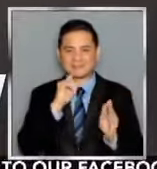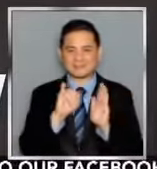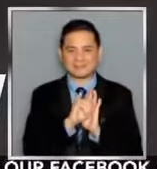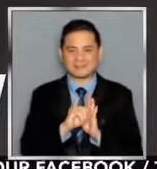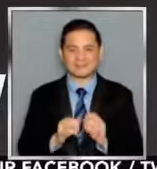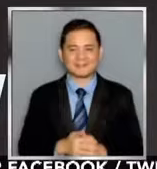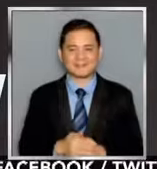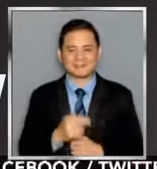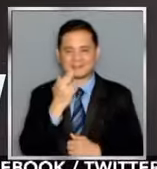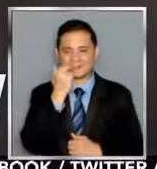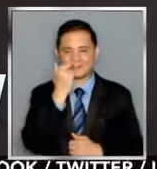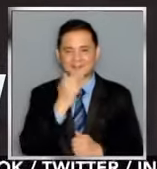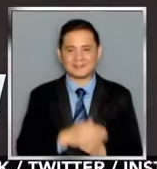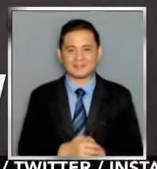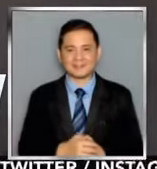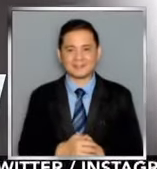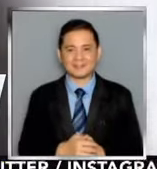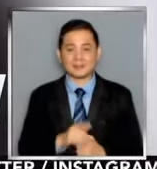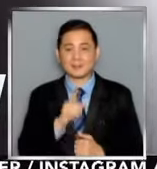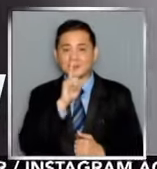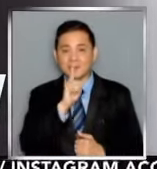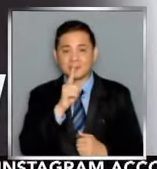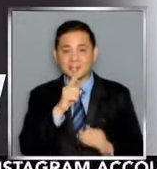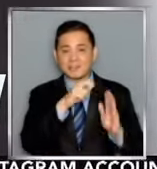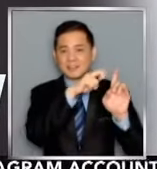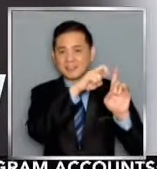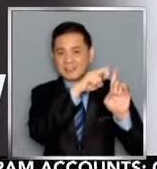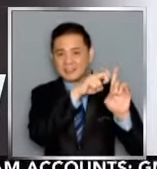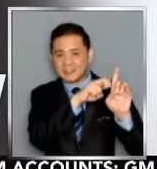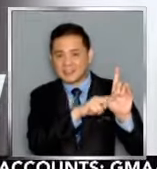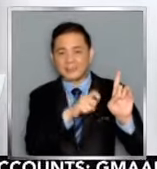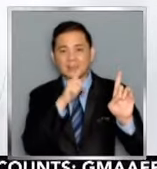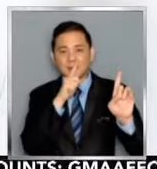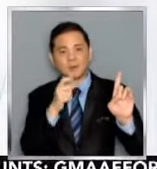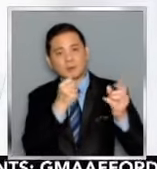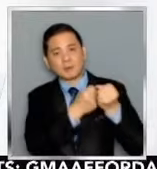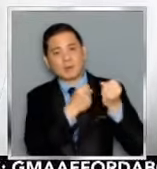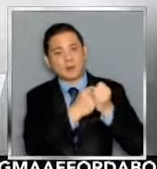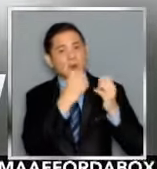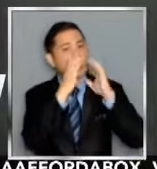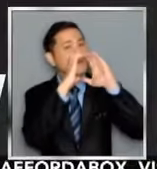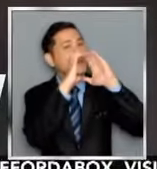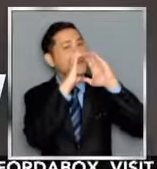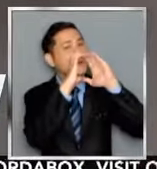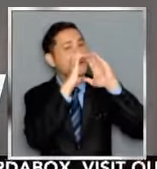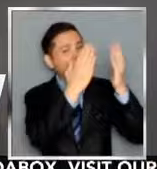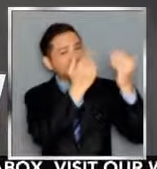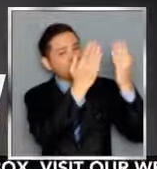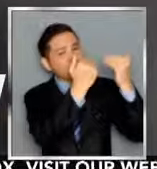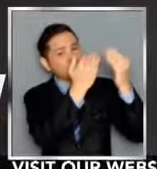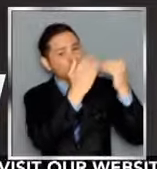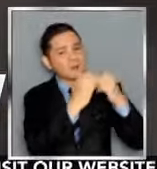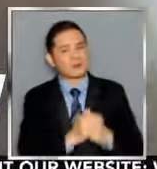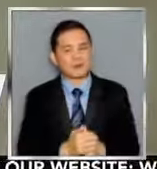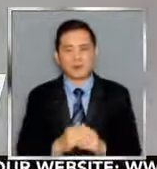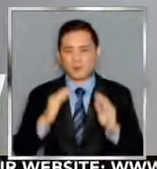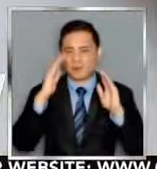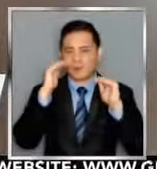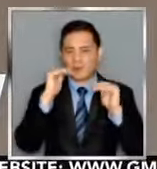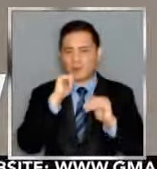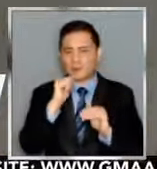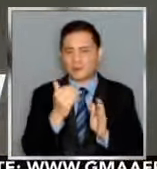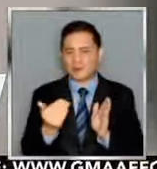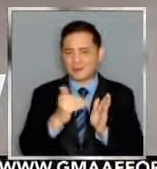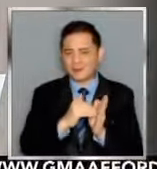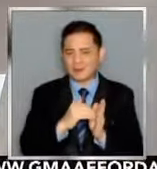nag-cheer na lang siya para sa kanyang pusa hanggang sa nakababa ito. Pamirong sabi ni Care, huwag na raw sana itong ulitin ni Chinky dahil hindi